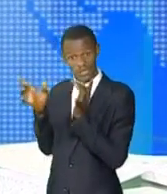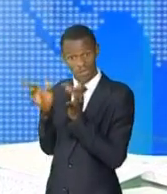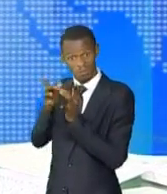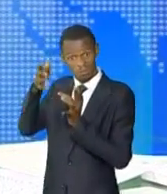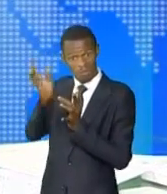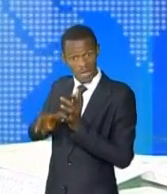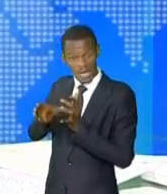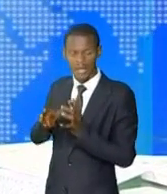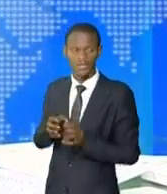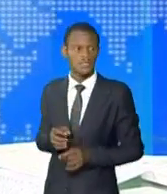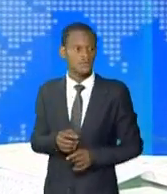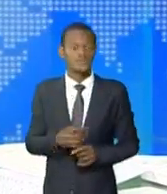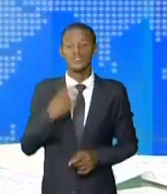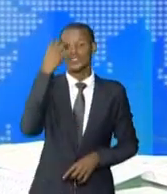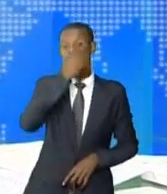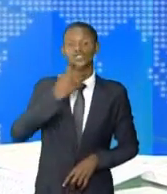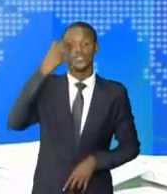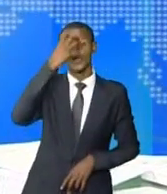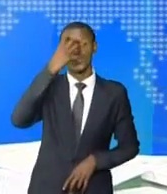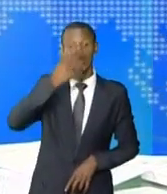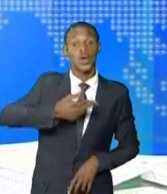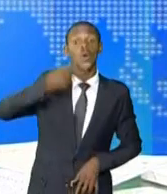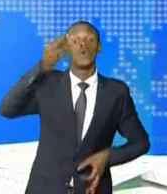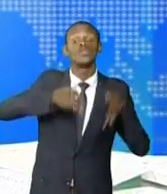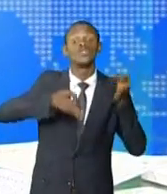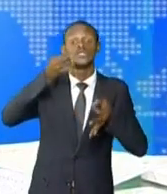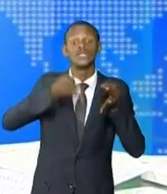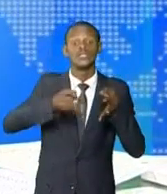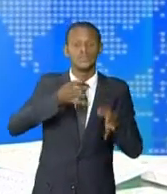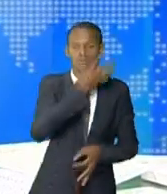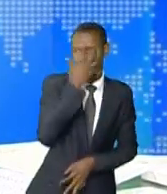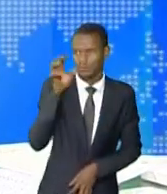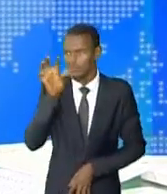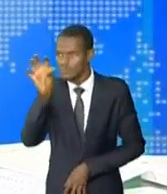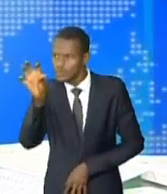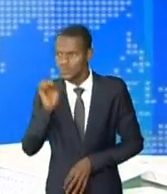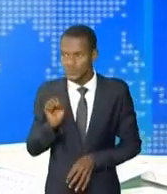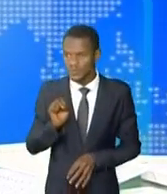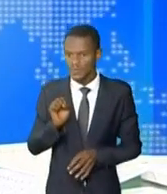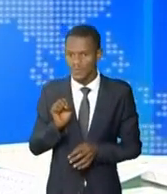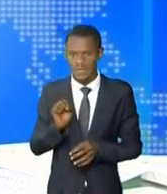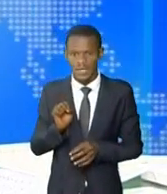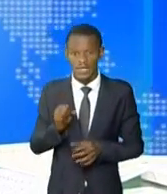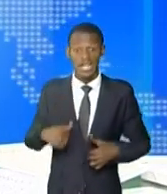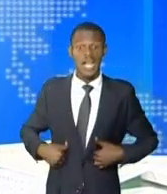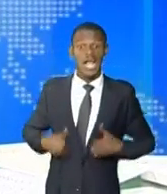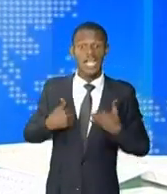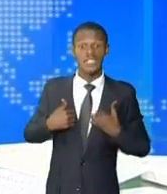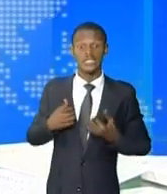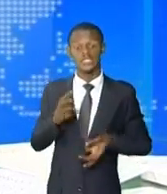constitutionnelle ad intérim en usant des faux numéros de téléphone et des faux comptes sur les réseaux sociaux